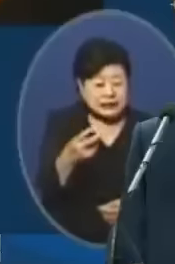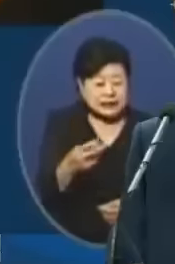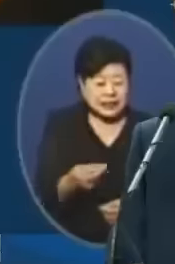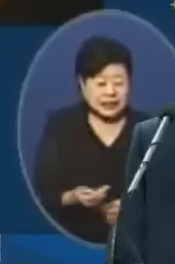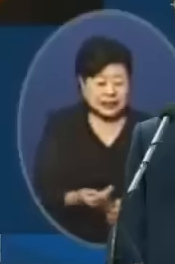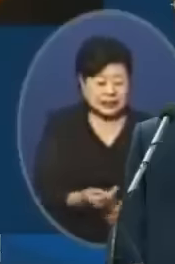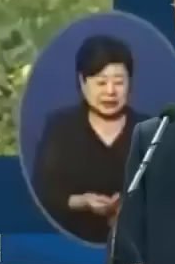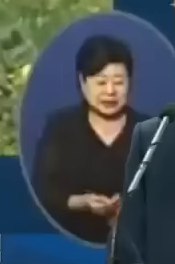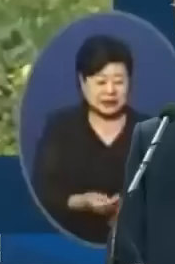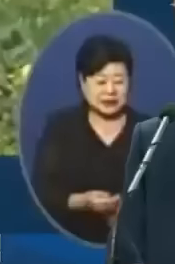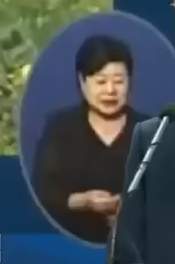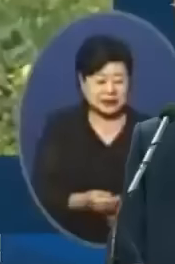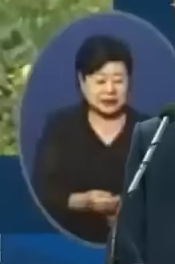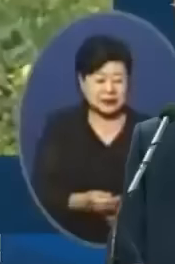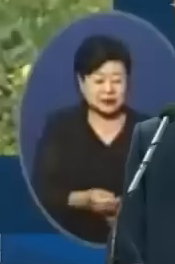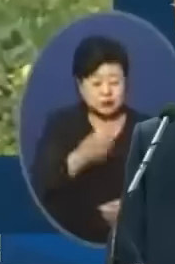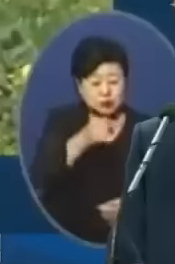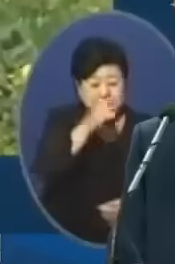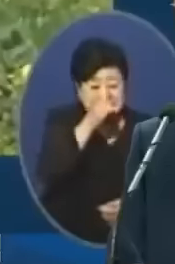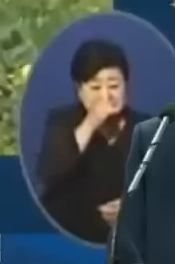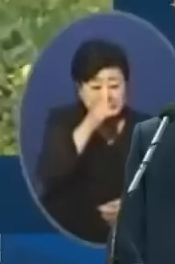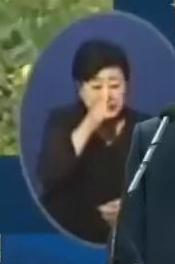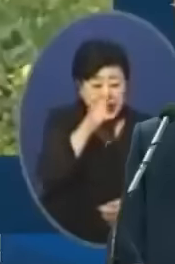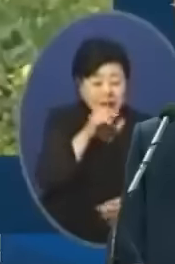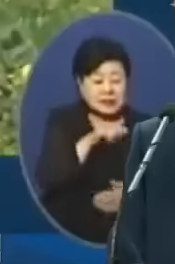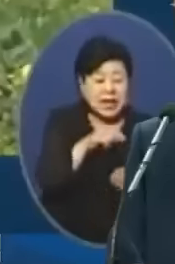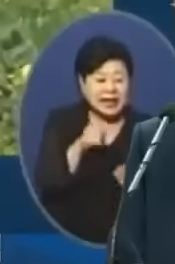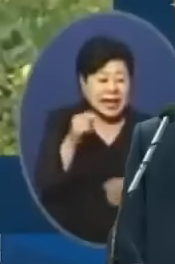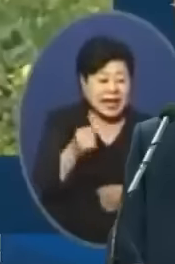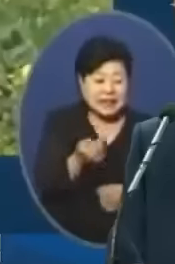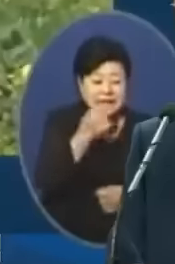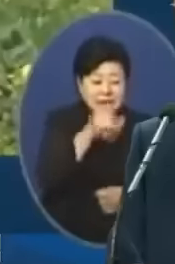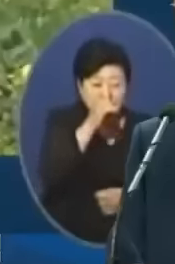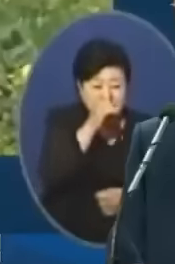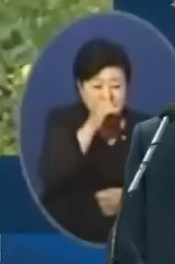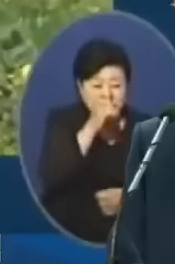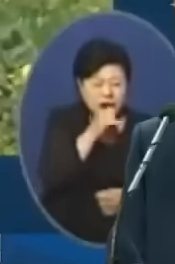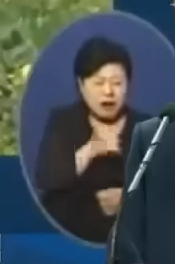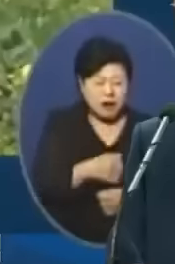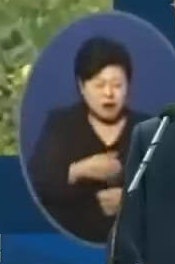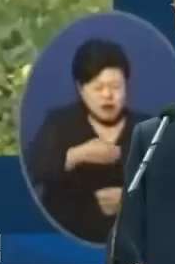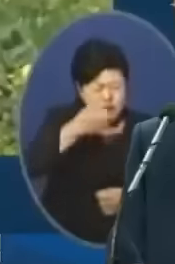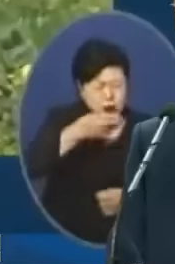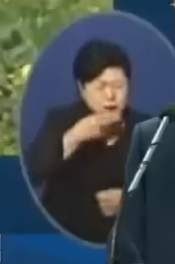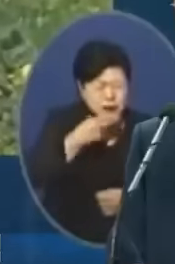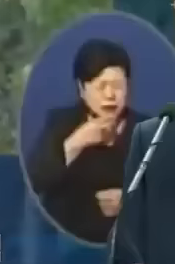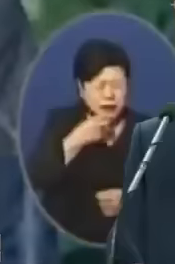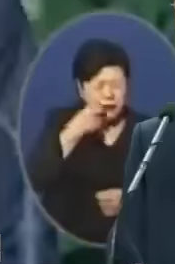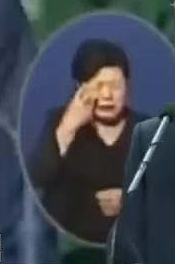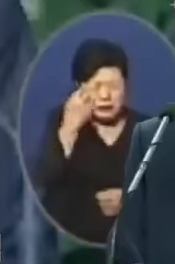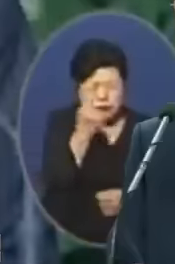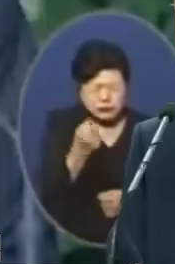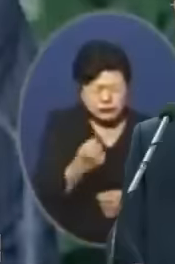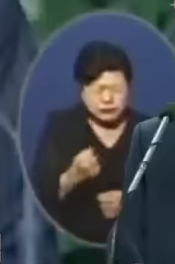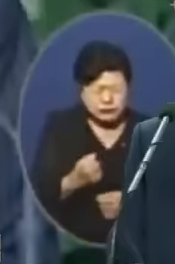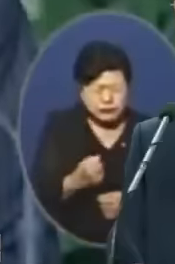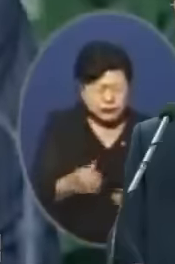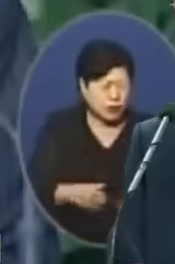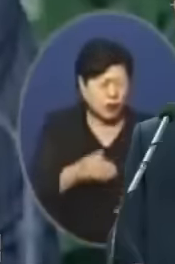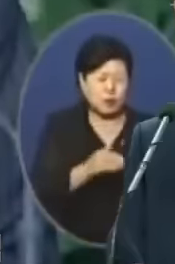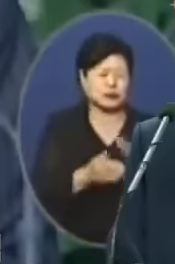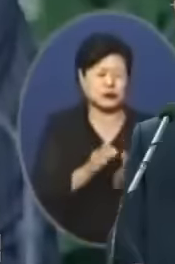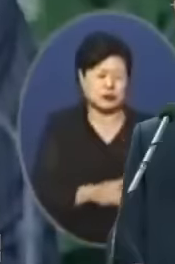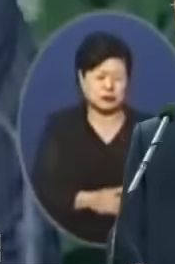꿈이 있는 사람은 유정란을 품은 사람이고 꿈이 없는 사람은 썩은 계란을 품고 있어 썩은 계란은 아무 소용이 없습니다.